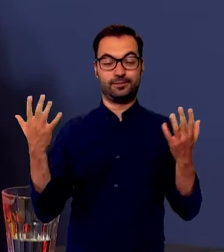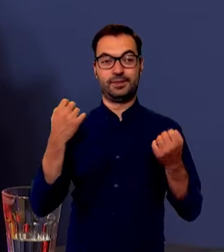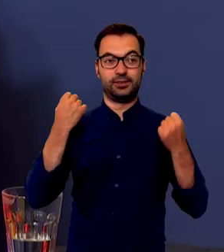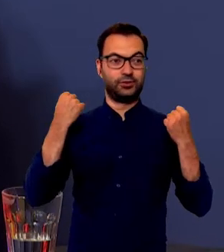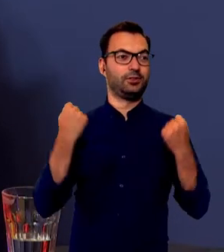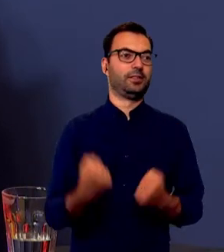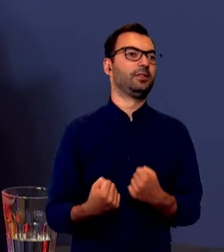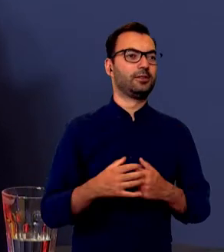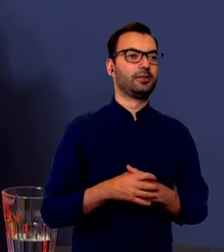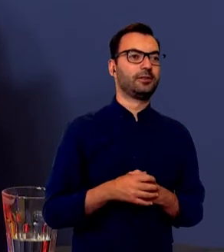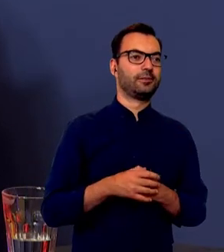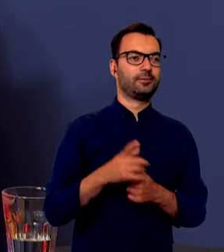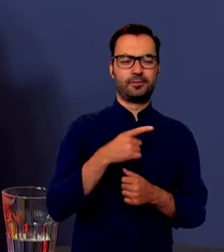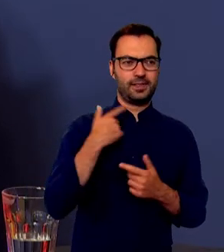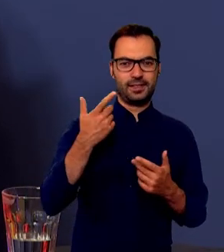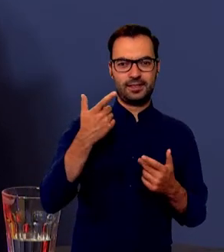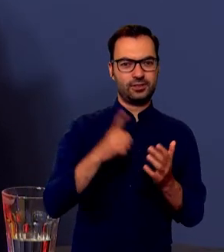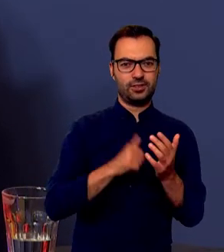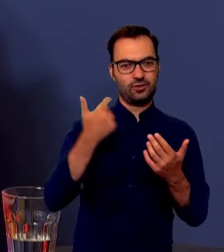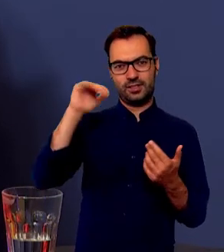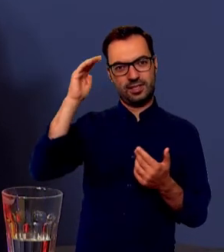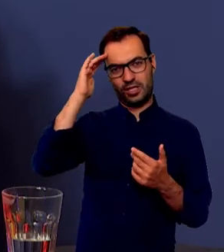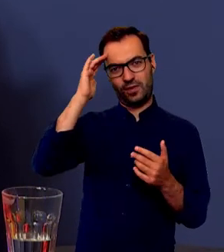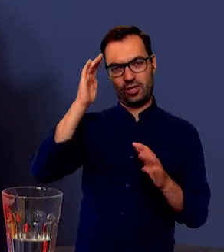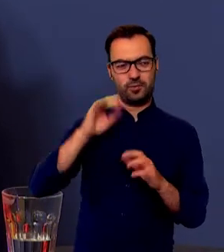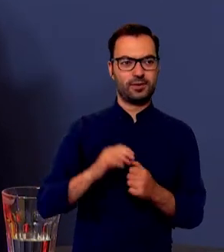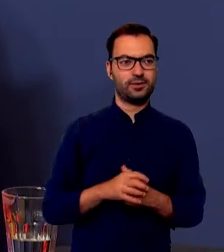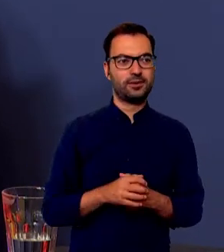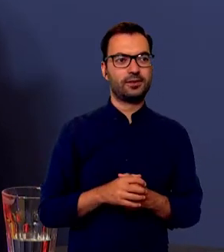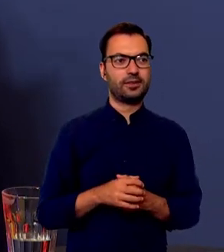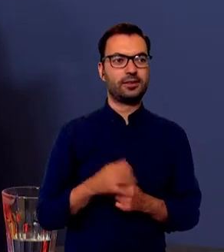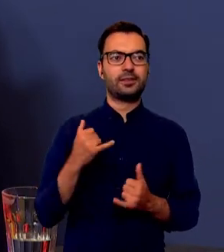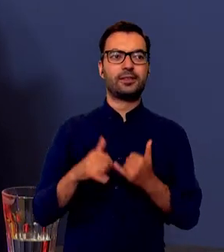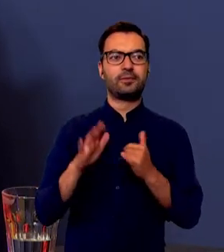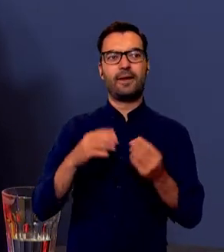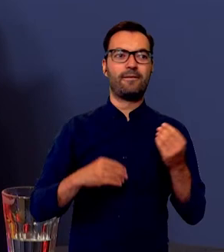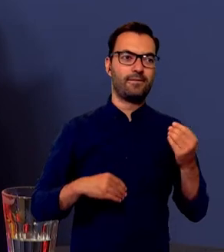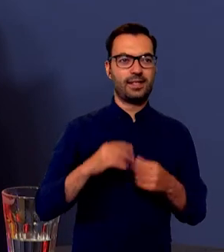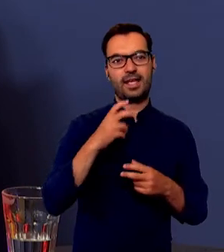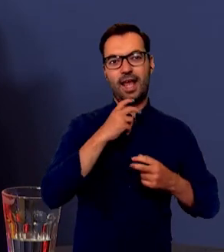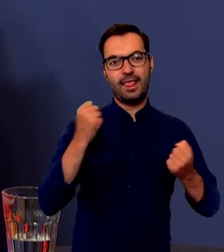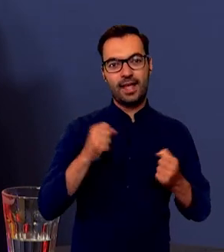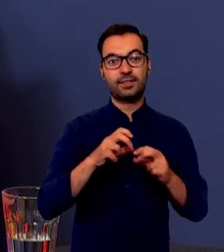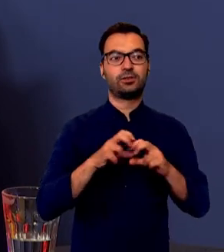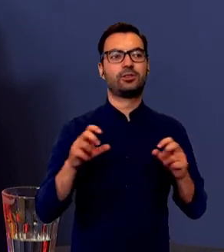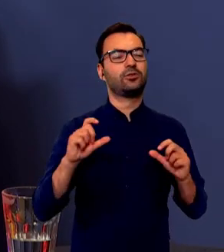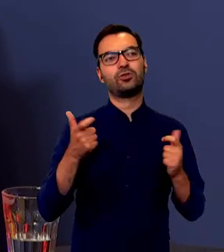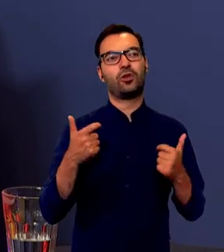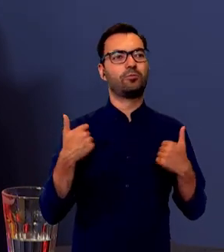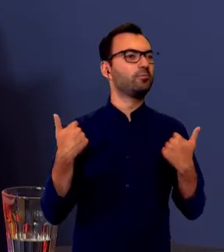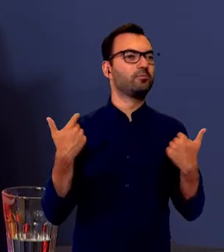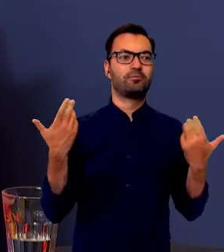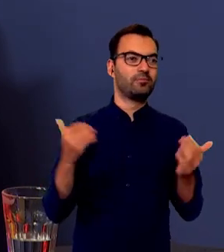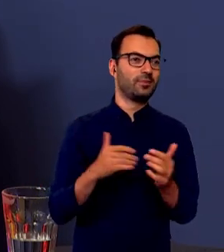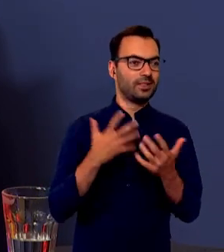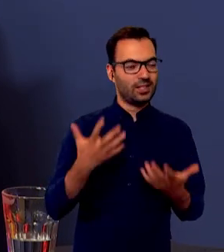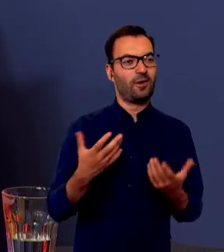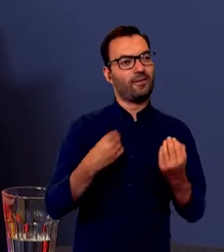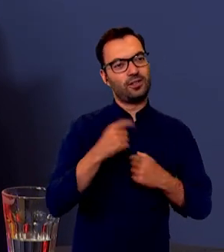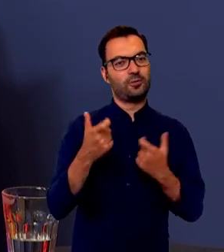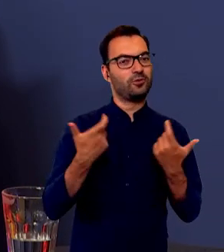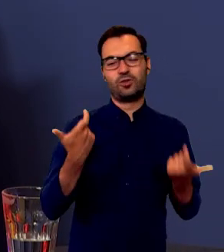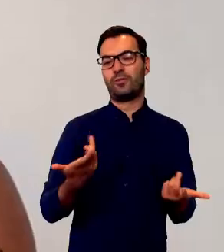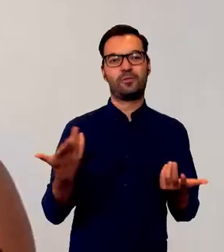bardzo obciążające. Myślę, że nie zdajemy sobie z tego tak do końca sprawy. To gdybyś miała więcej i energii i czasu, to na co byś je spożytkowała?